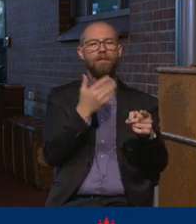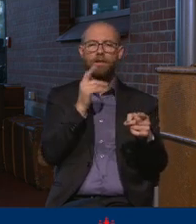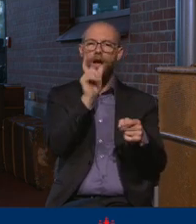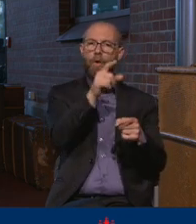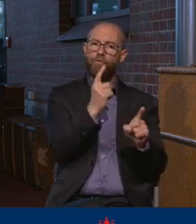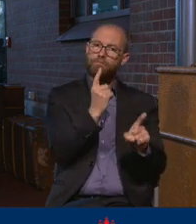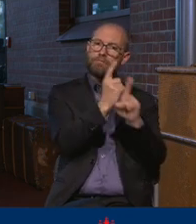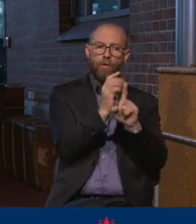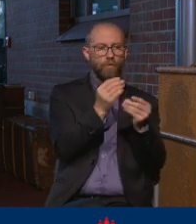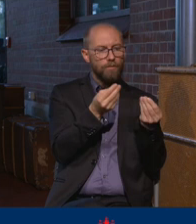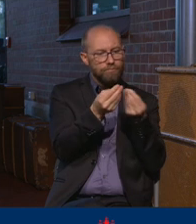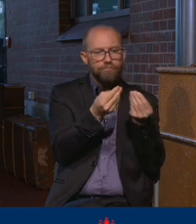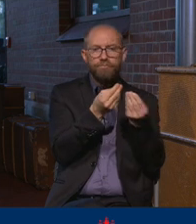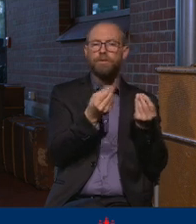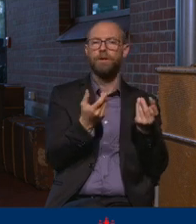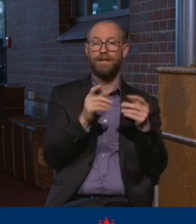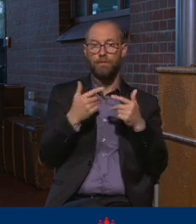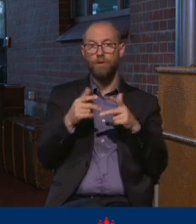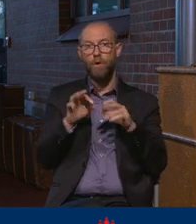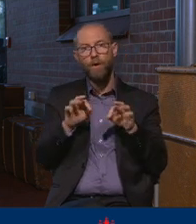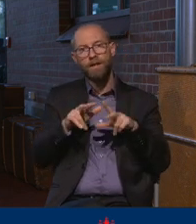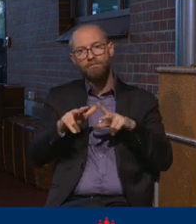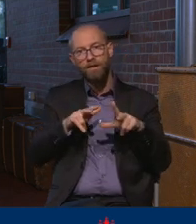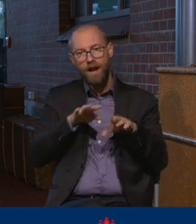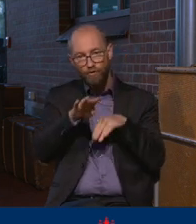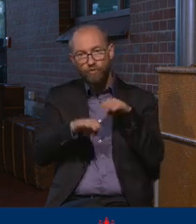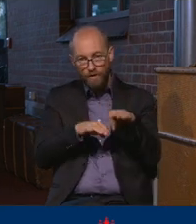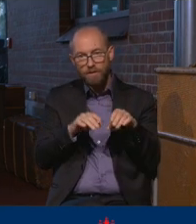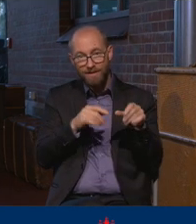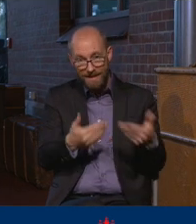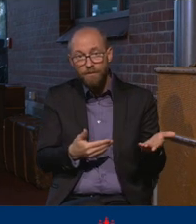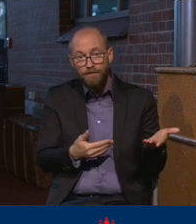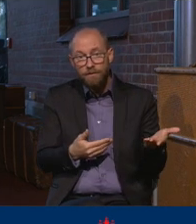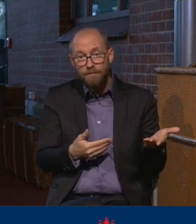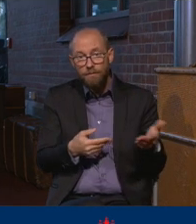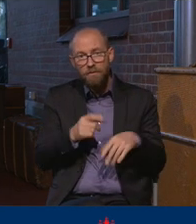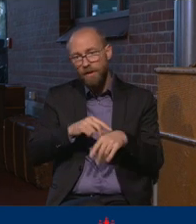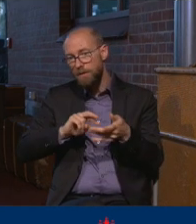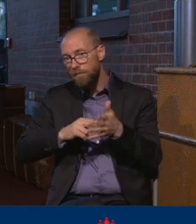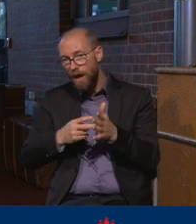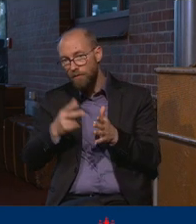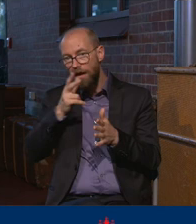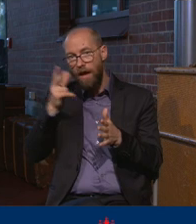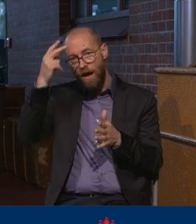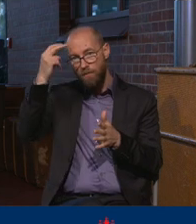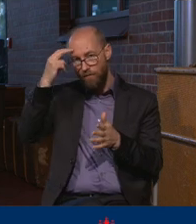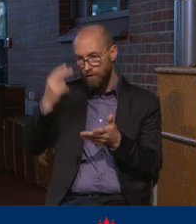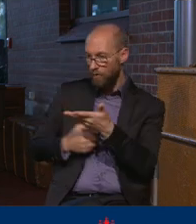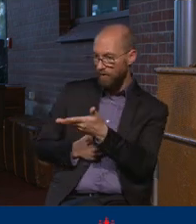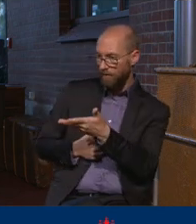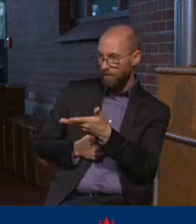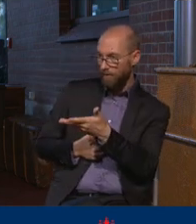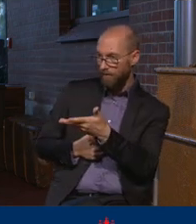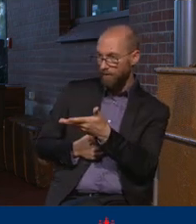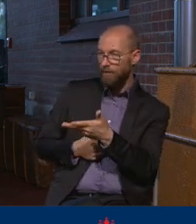ein konkretes konkreten verfahrensschritt zeitplan herr professor ich kann